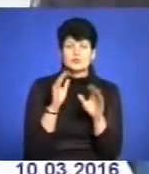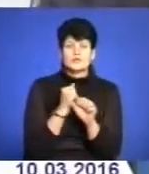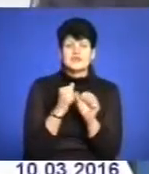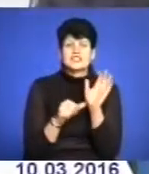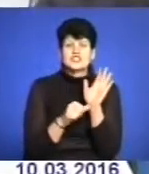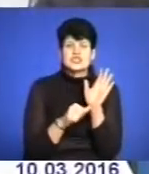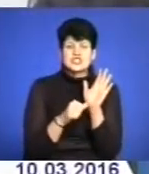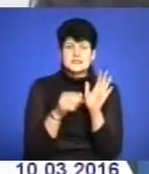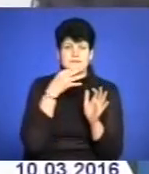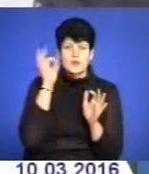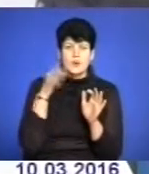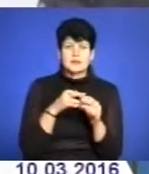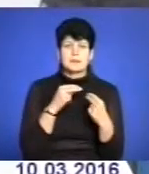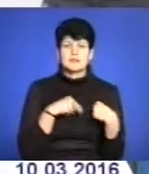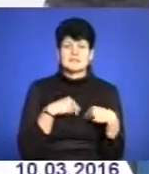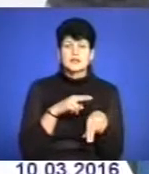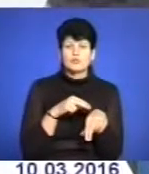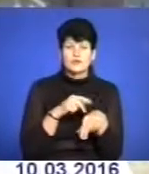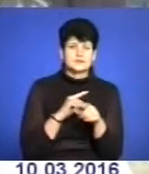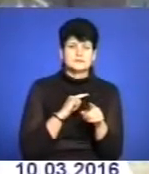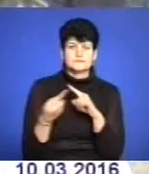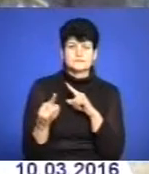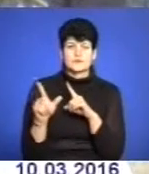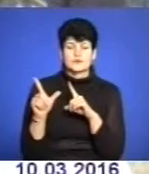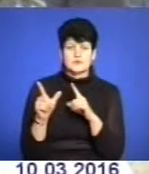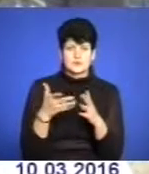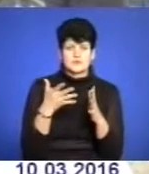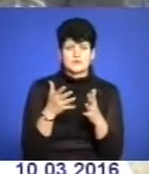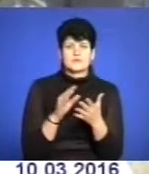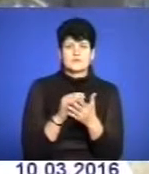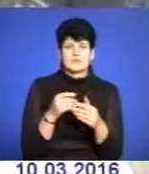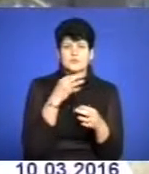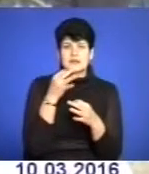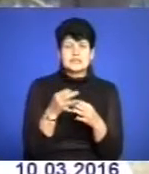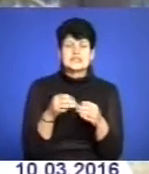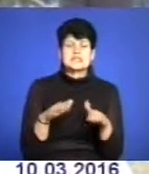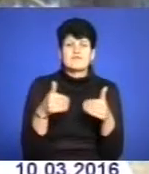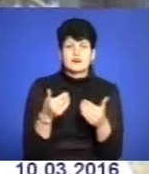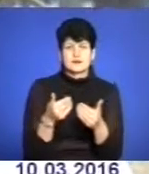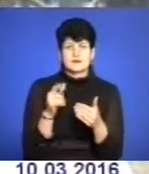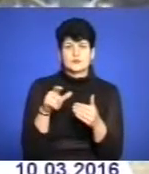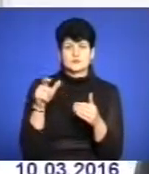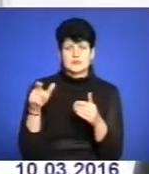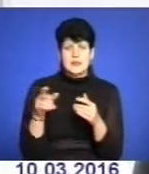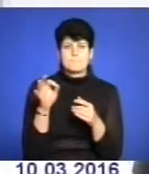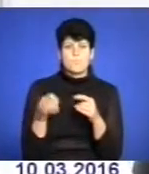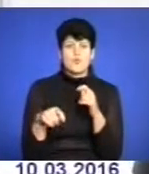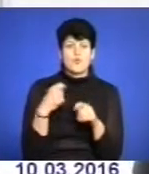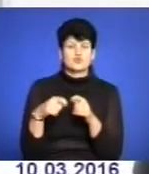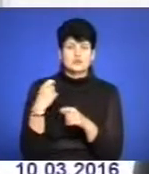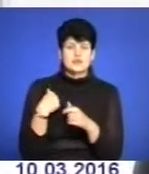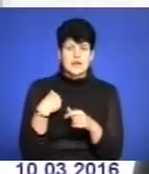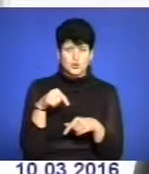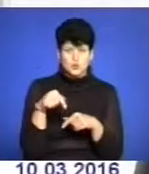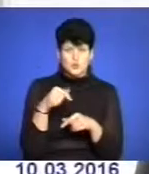6 досвідчених працівників поліції. Вони оперативно реагуватимуть на усі звернення громадян про скоєні злочини та правопорушення. Я тут працюю